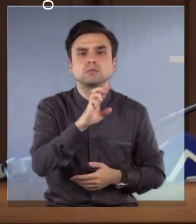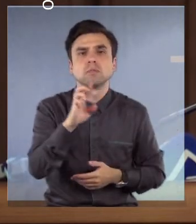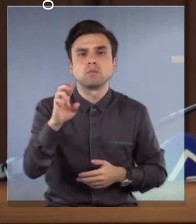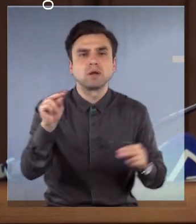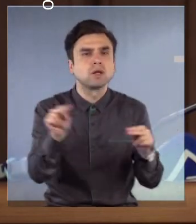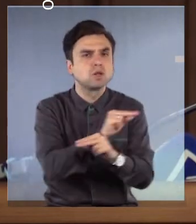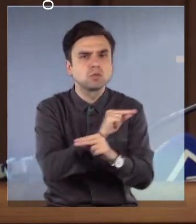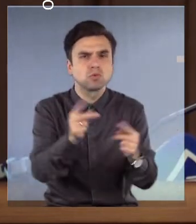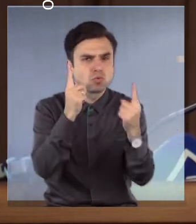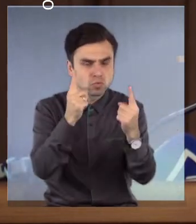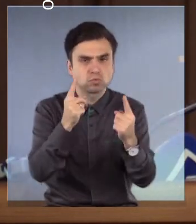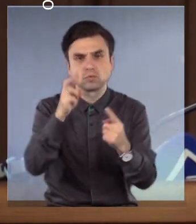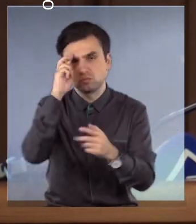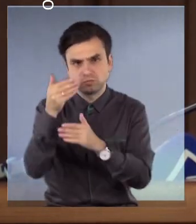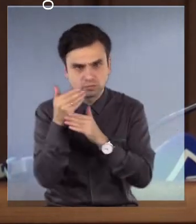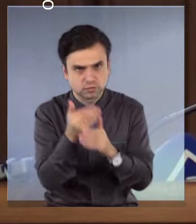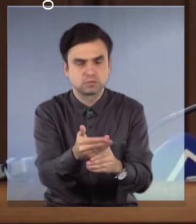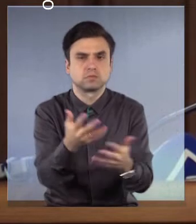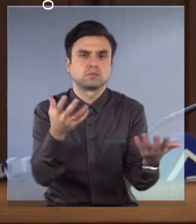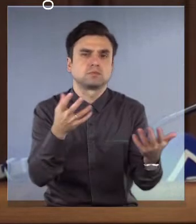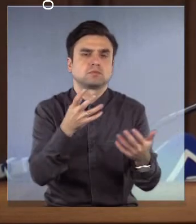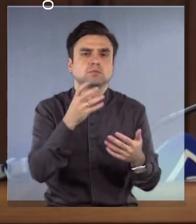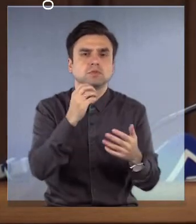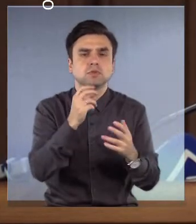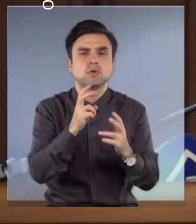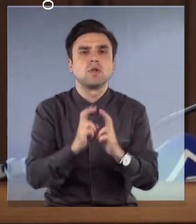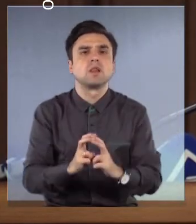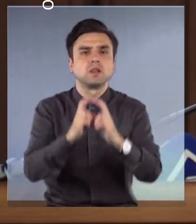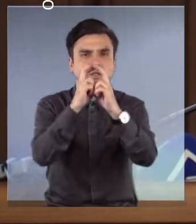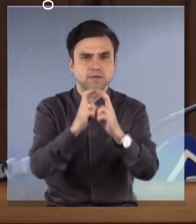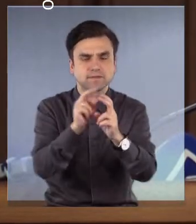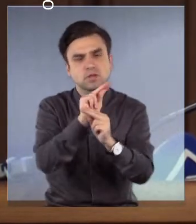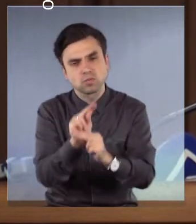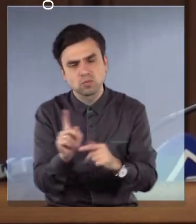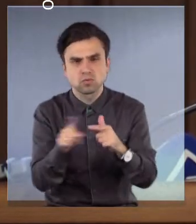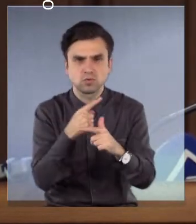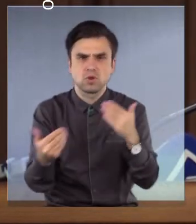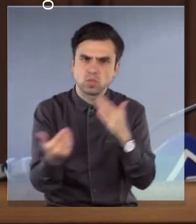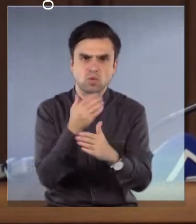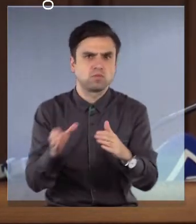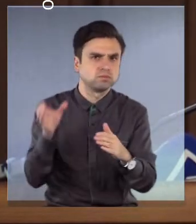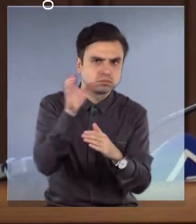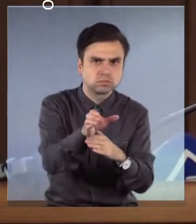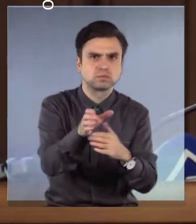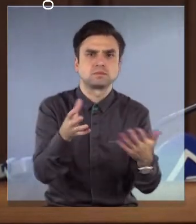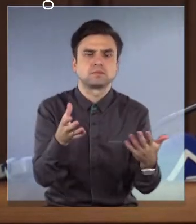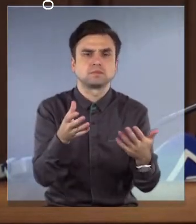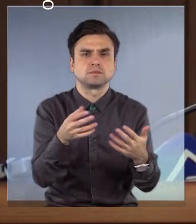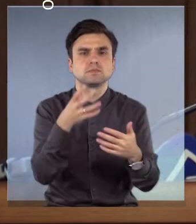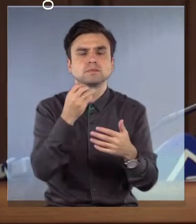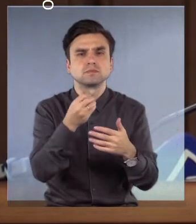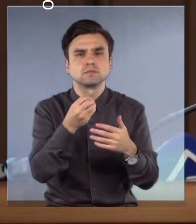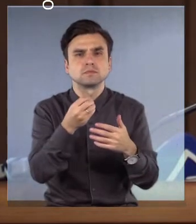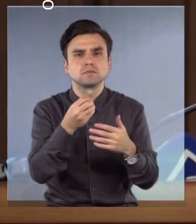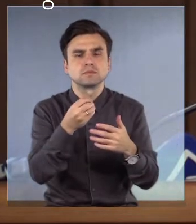та модернізація ліфтів, розвитку нової технології в центрі